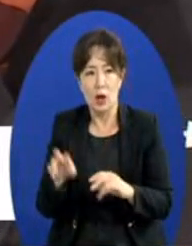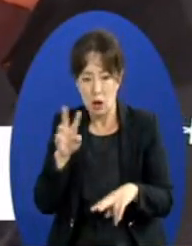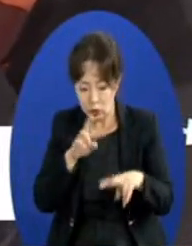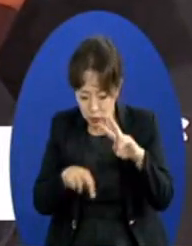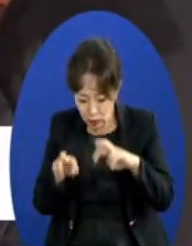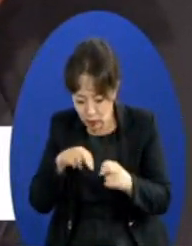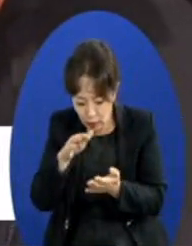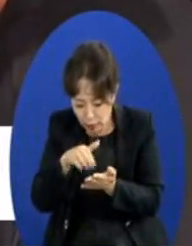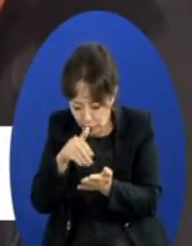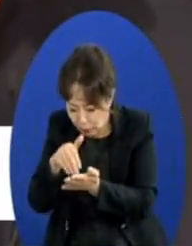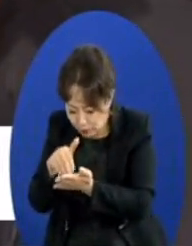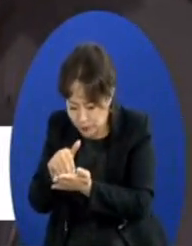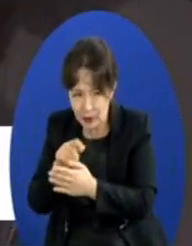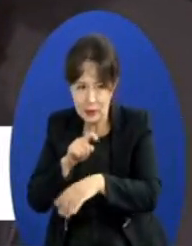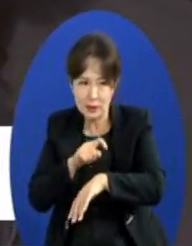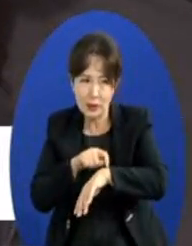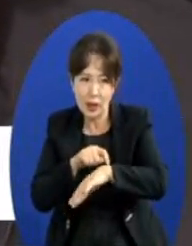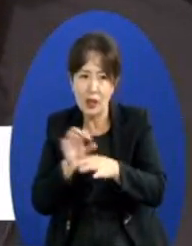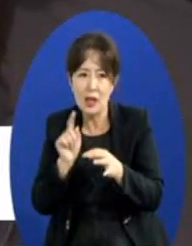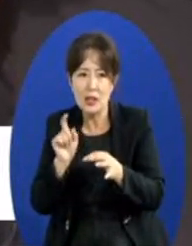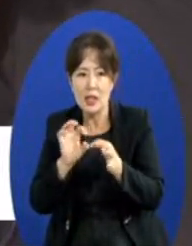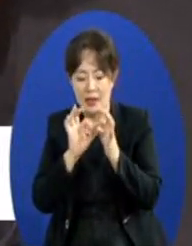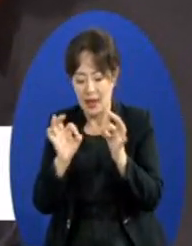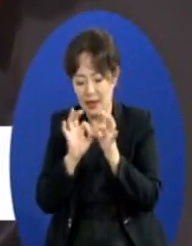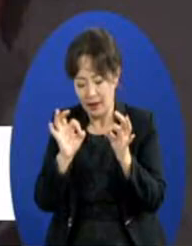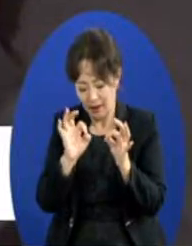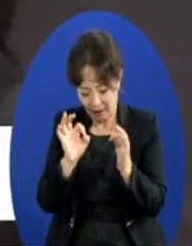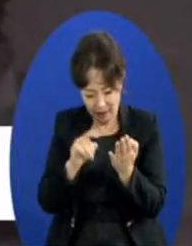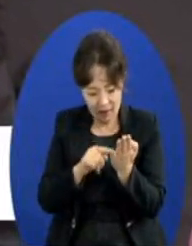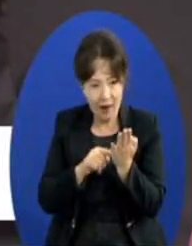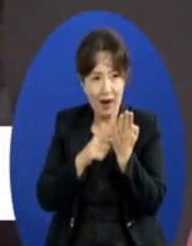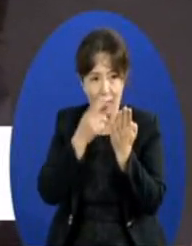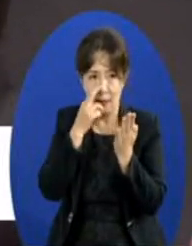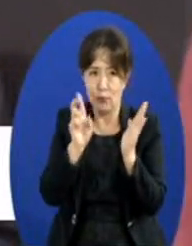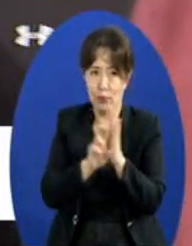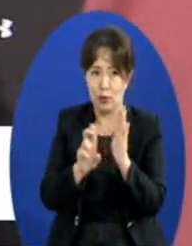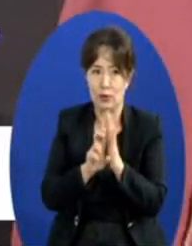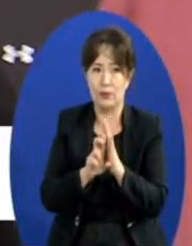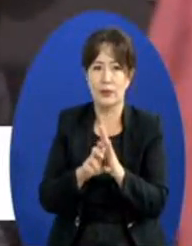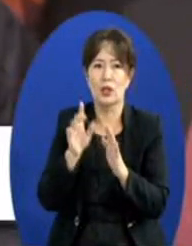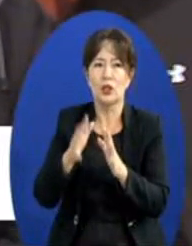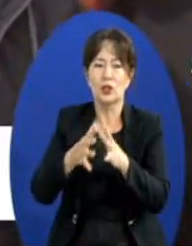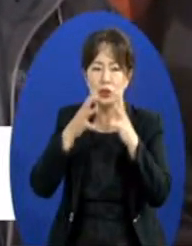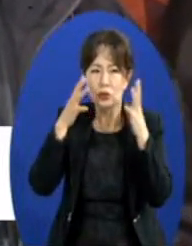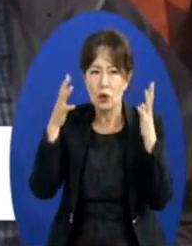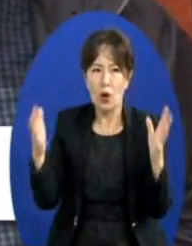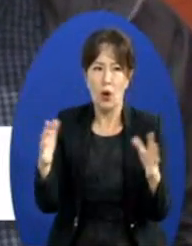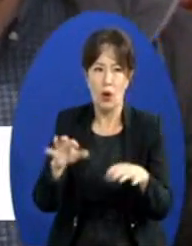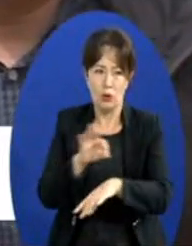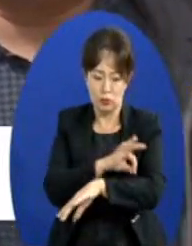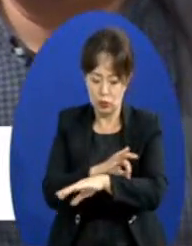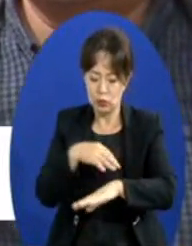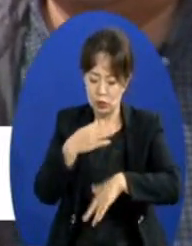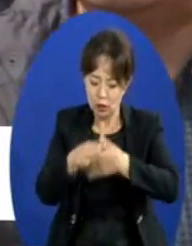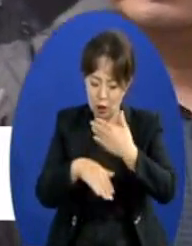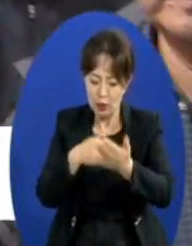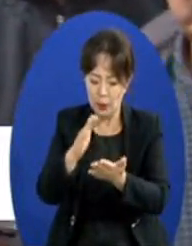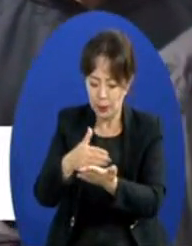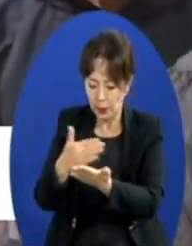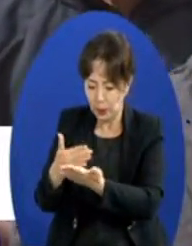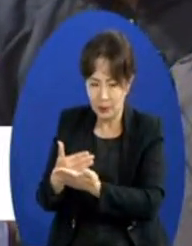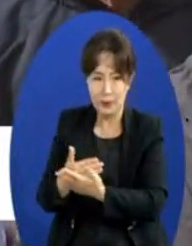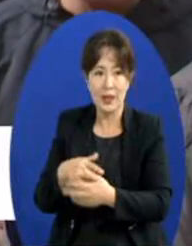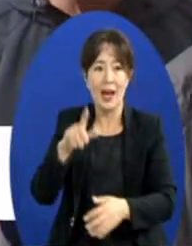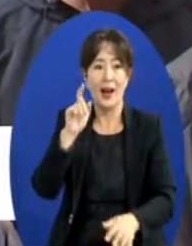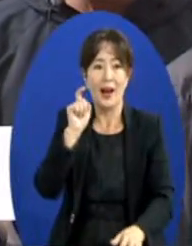цаашлаас яваад он цаг нэлээд тогтох сайн шалгалт. Өргөн хүрээнд олон жилийн судалгааны том төсөл явж иж энийг яаж